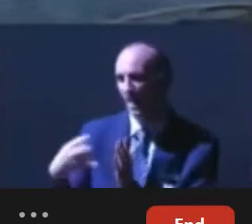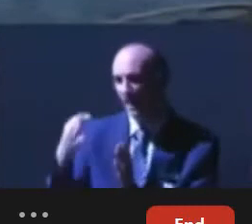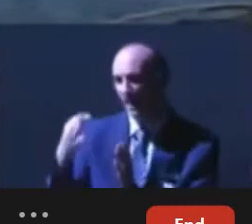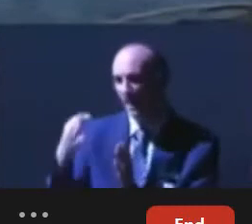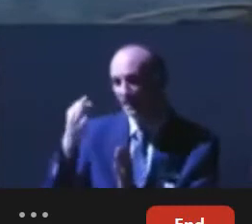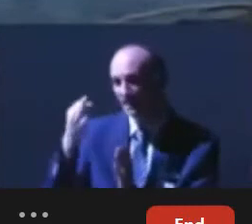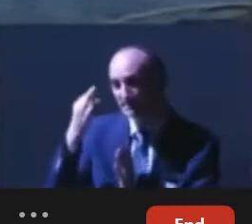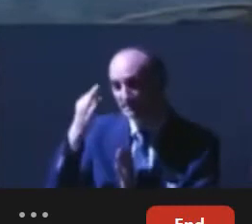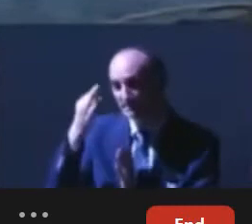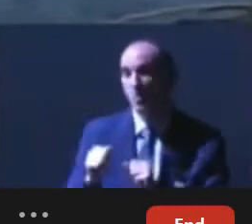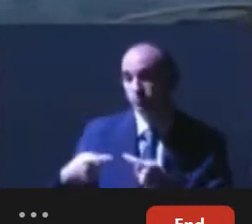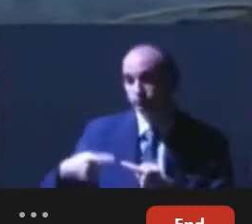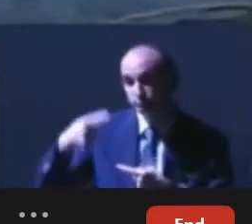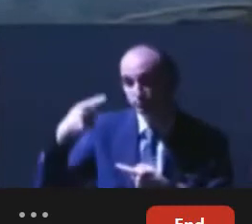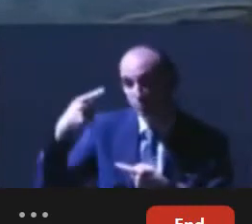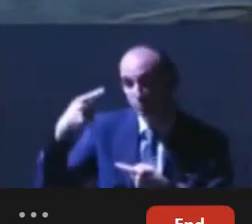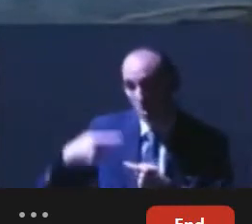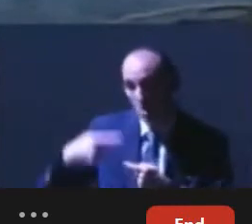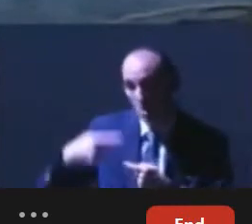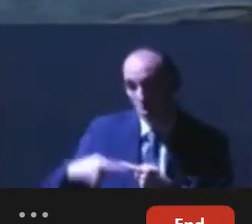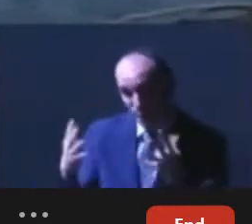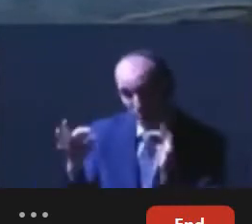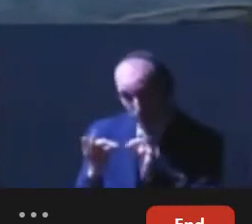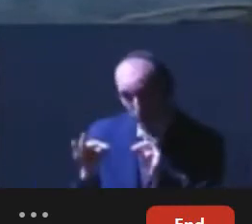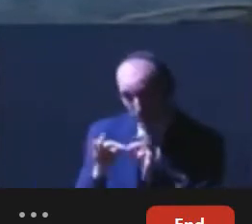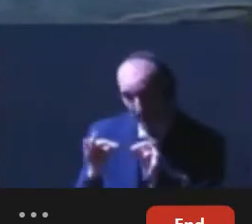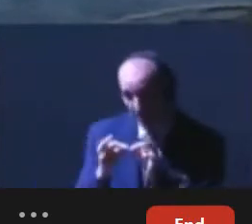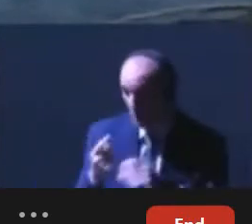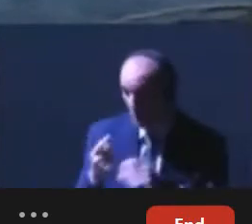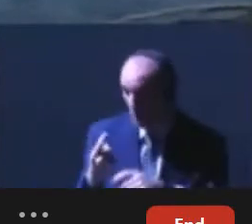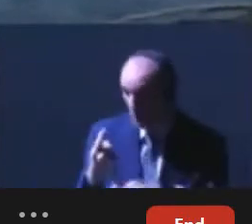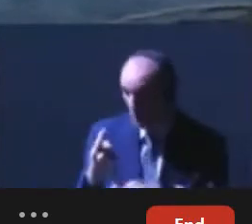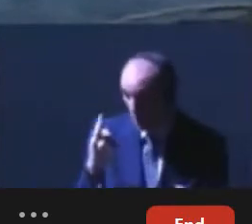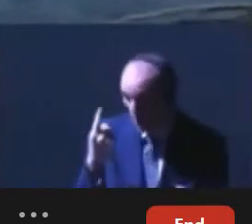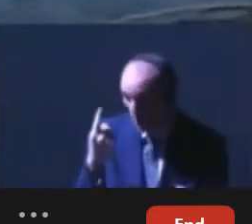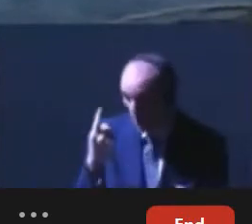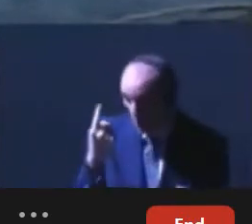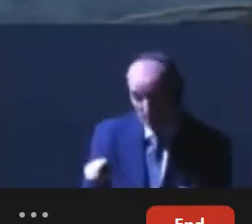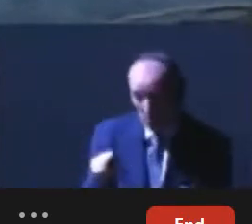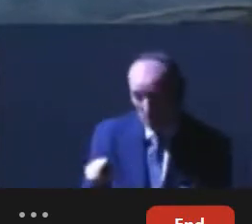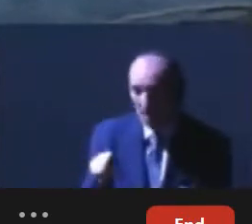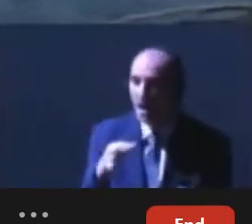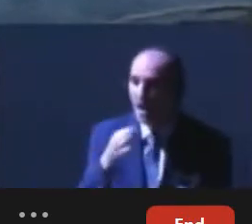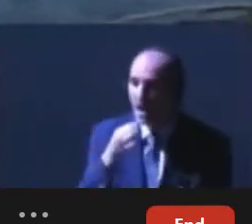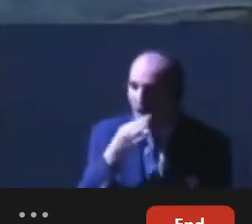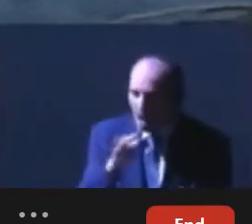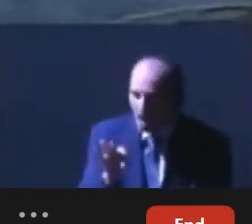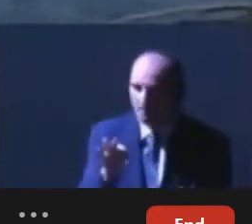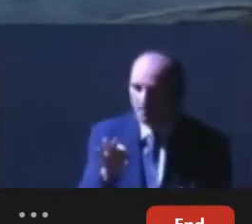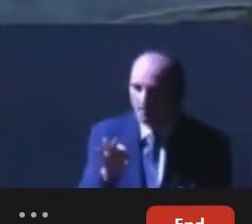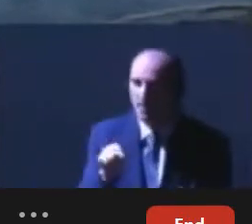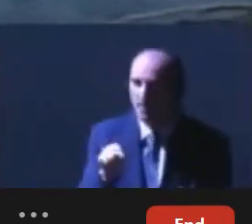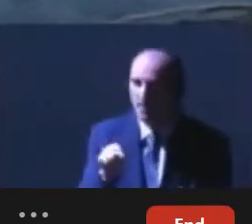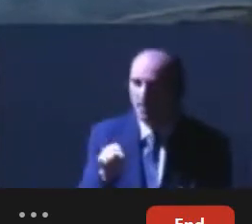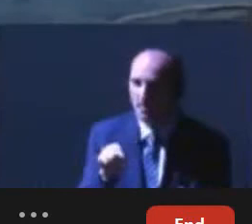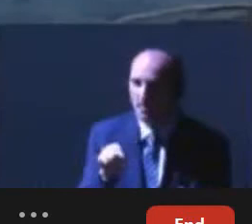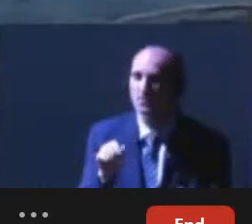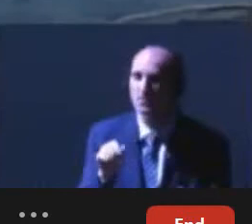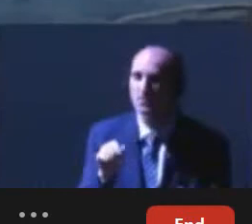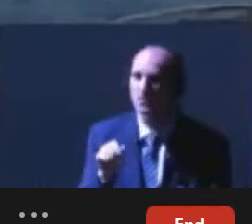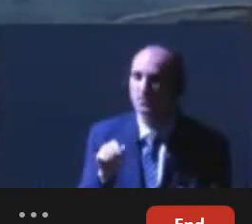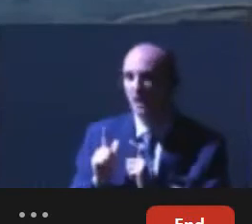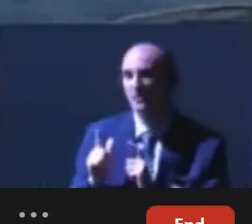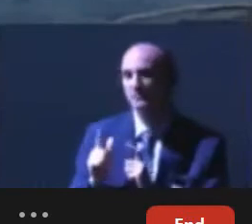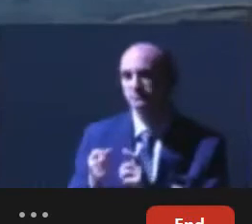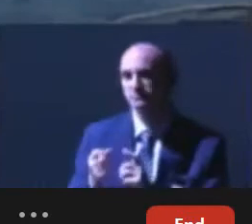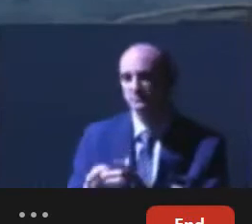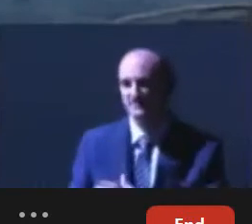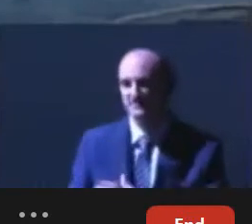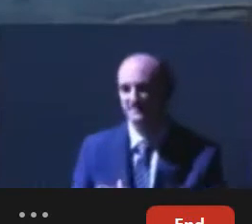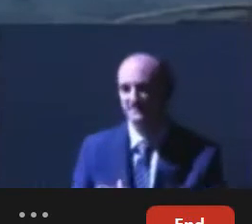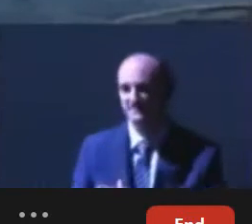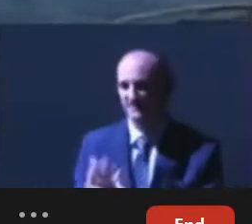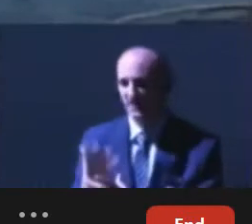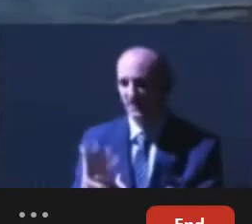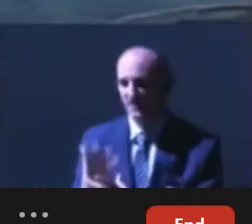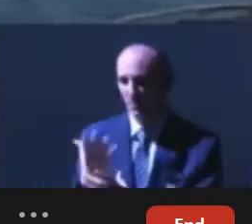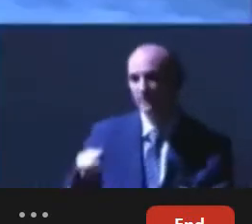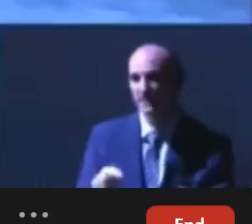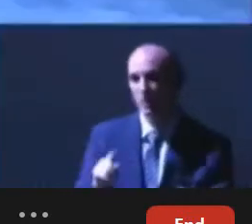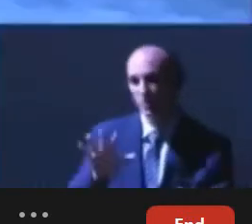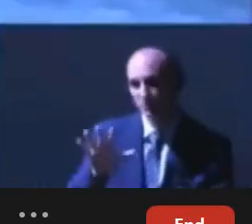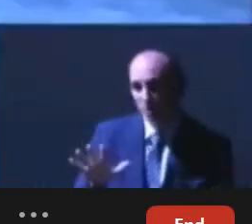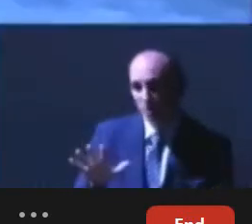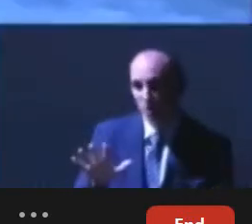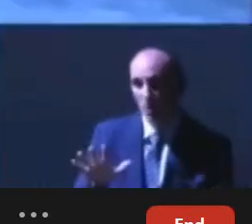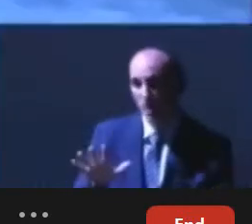buổi hẹn hò, hẹn gặp khoảng 10 người một ngày, thì một người có thể tạo được 1,5 triệu dân chỉ trong vòng có